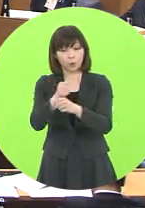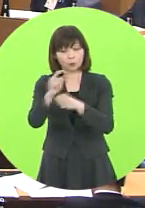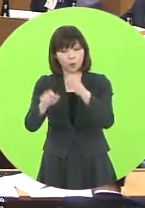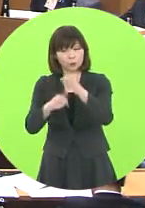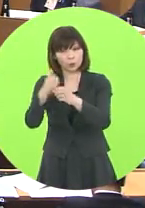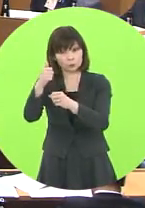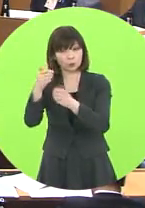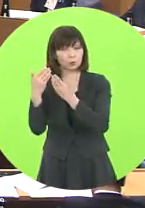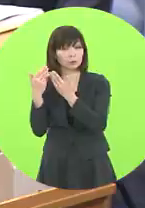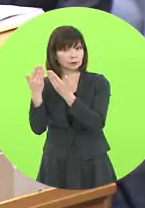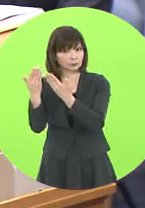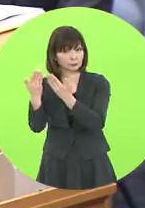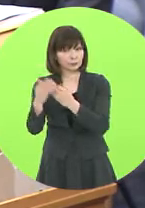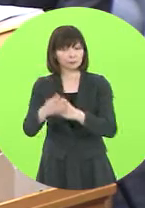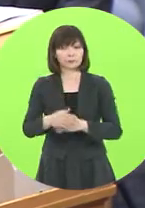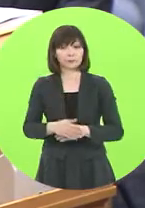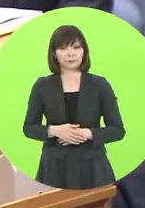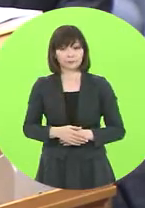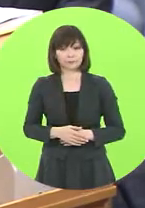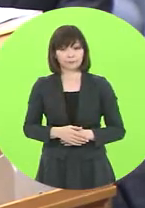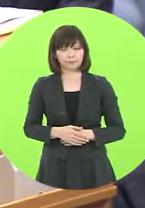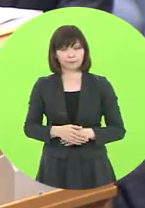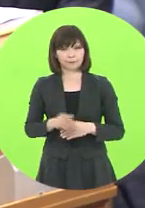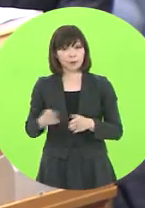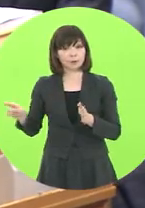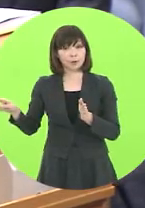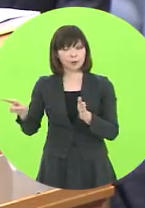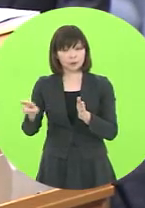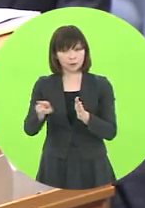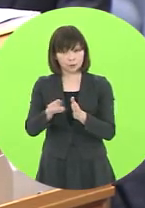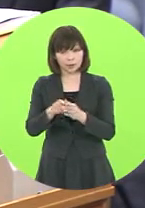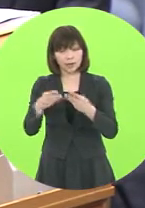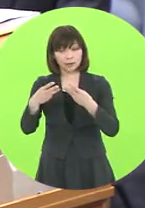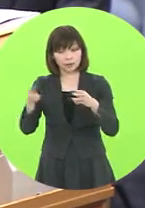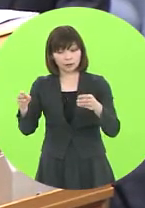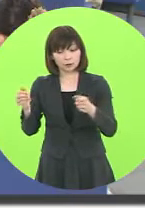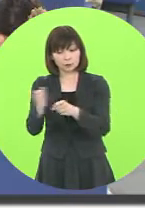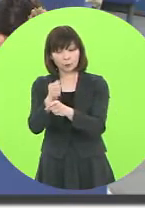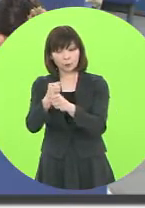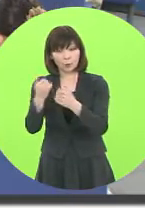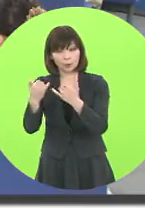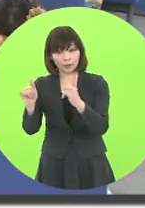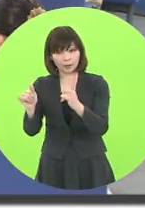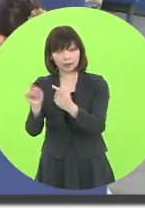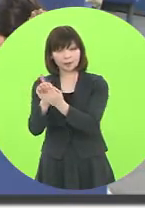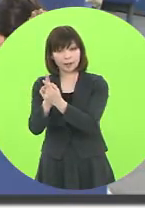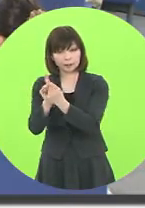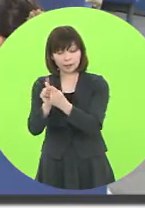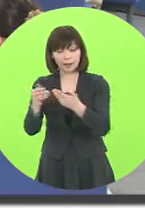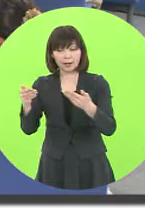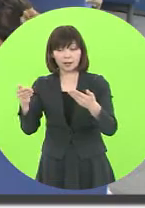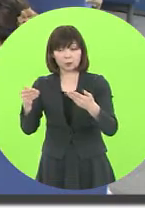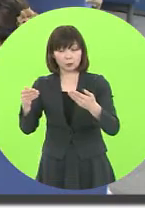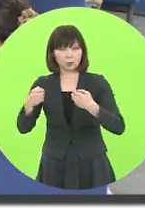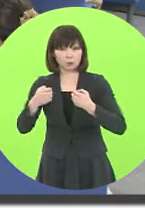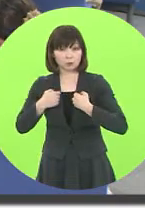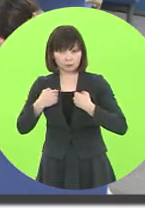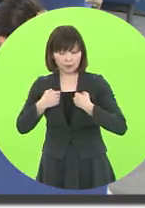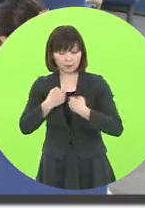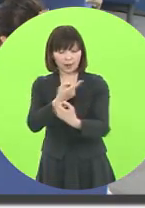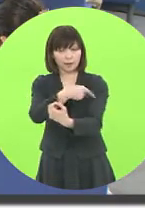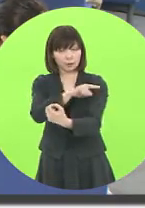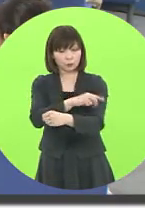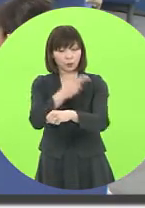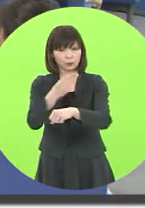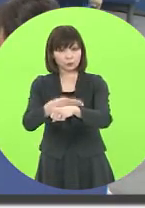します。 これまで非正規労働者に対し、職業訓練による技能・技術の習